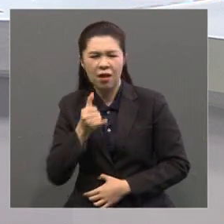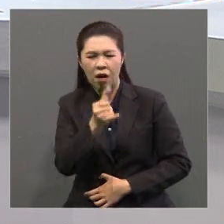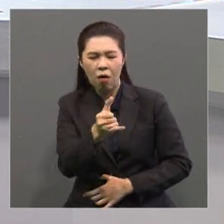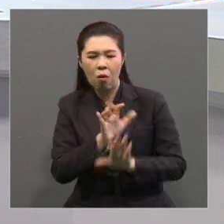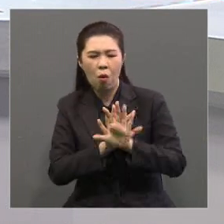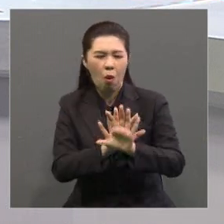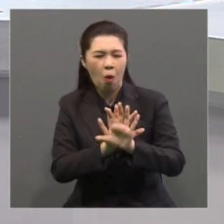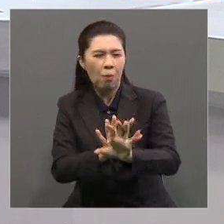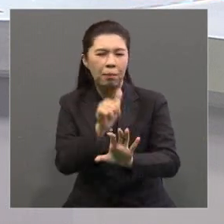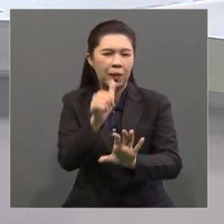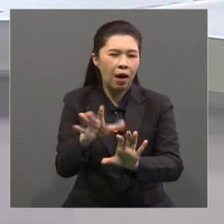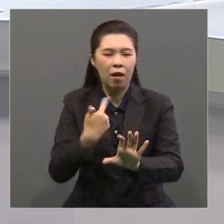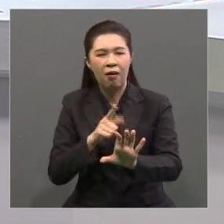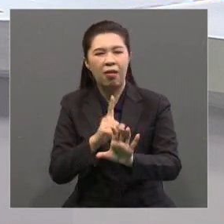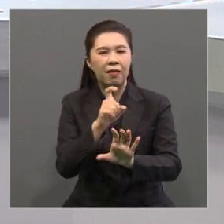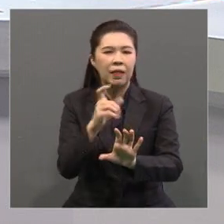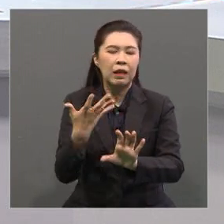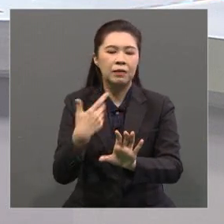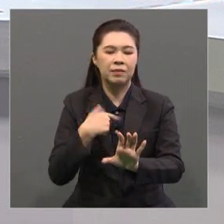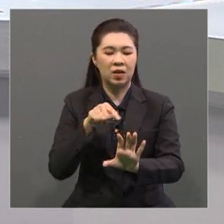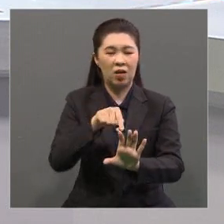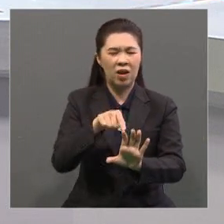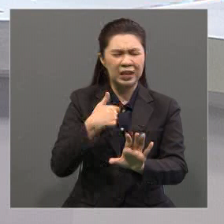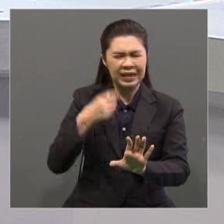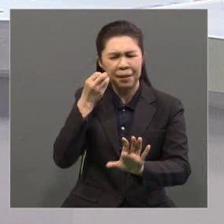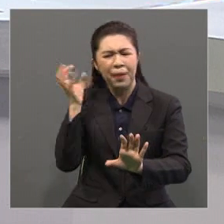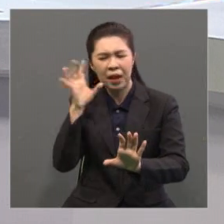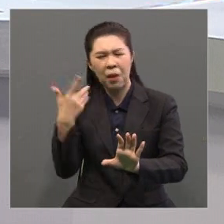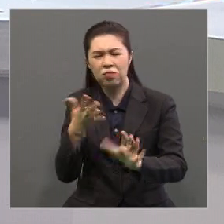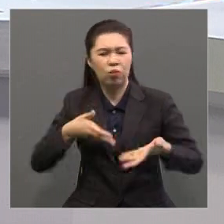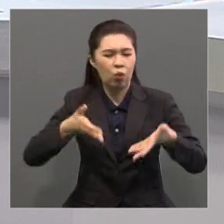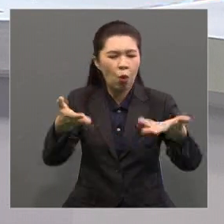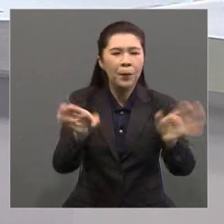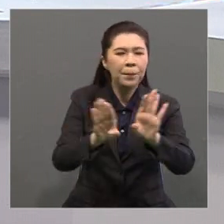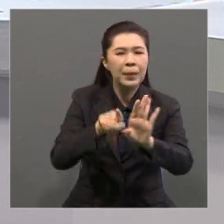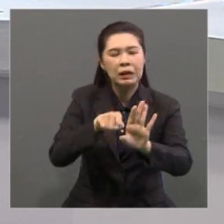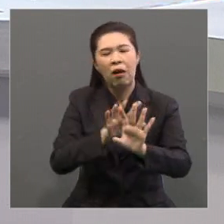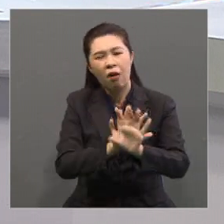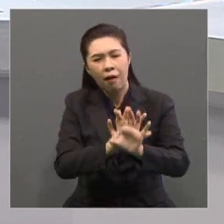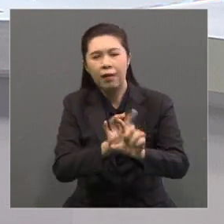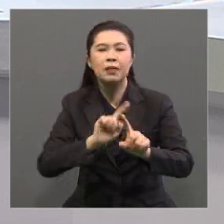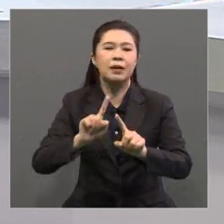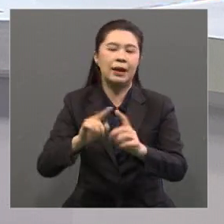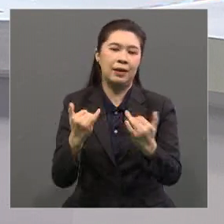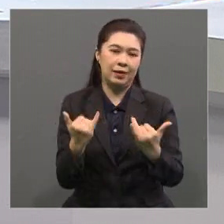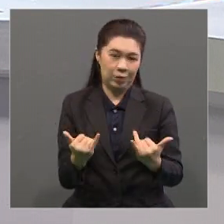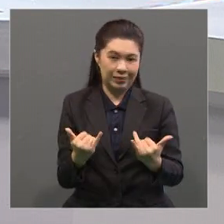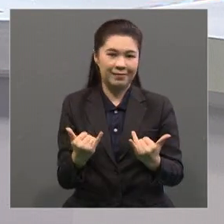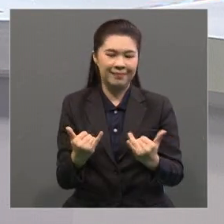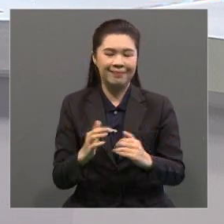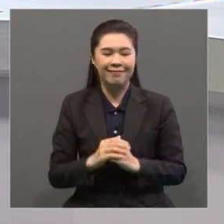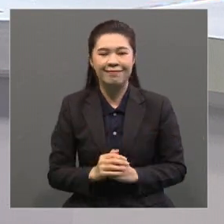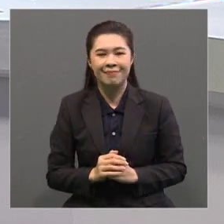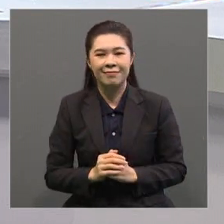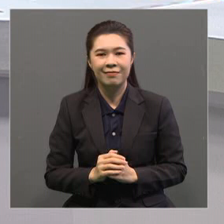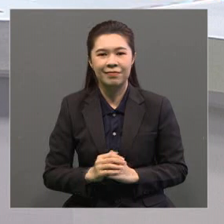เข้าไม่ได้คนบางคนยังอยากจะออกบ้างแต่บอกเขายังปิดทางก็คือเส้นทางต่างๆวันนี้เป็นวาระเหมือนกันนะครับเพราะว่า